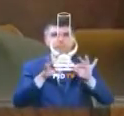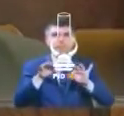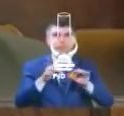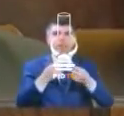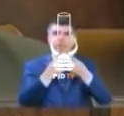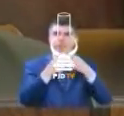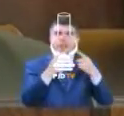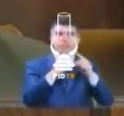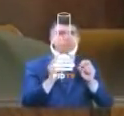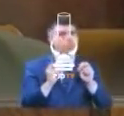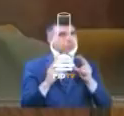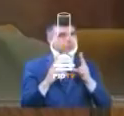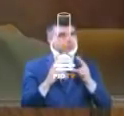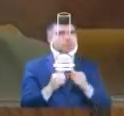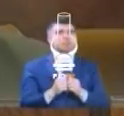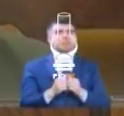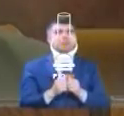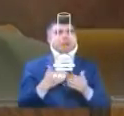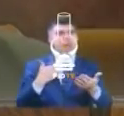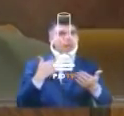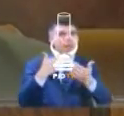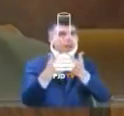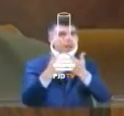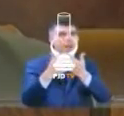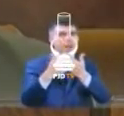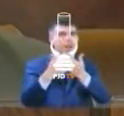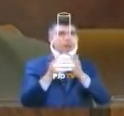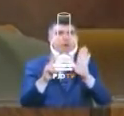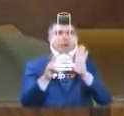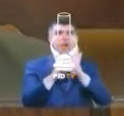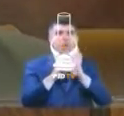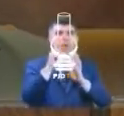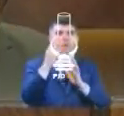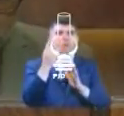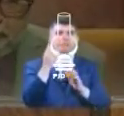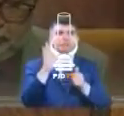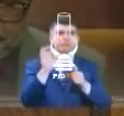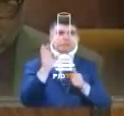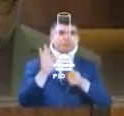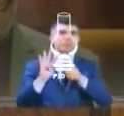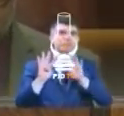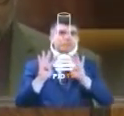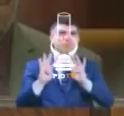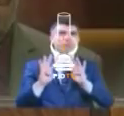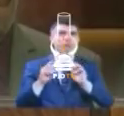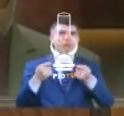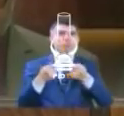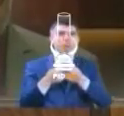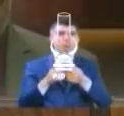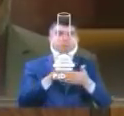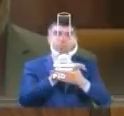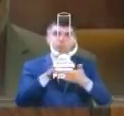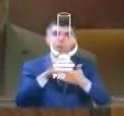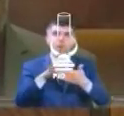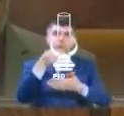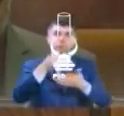من القوانين، ولعلها لعل اخرها قانون 31/08 المتعلق بتحديد تدابير حمايه المستهلك.